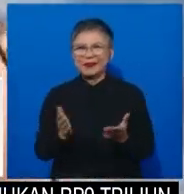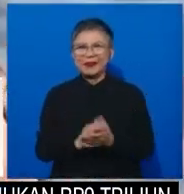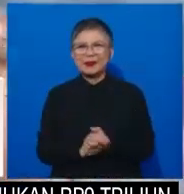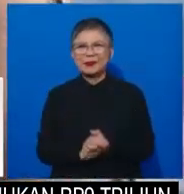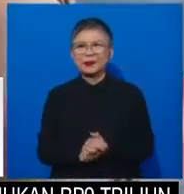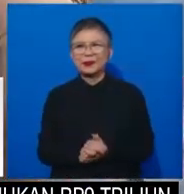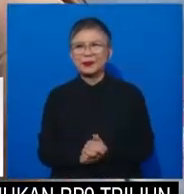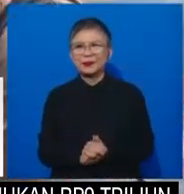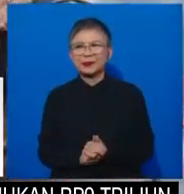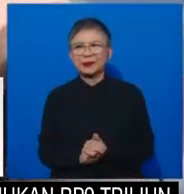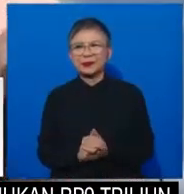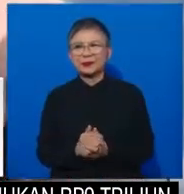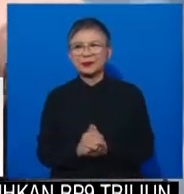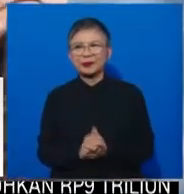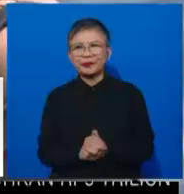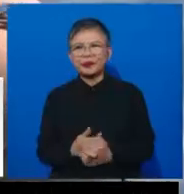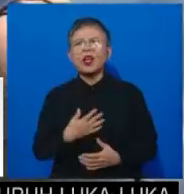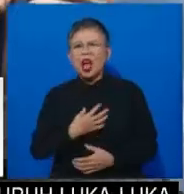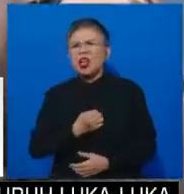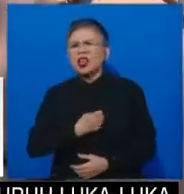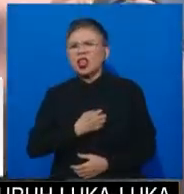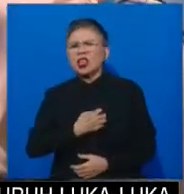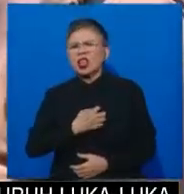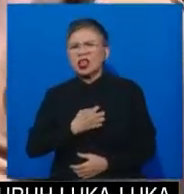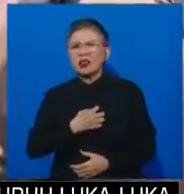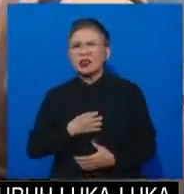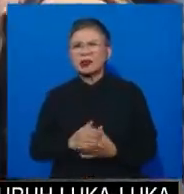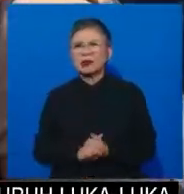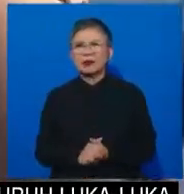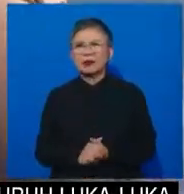Deg-degan. Ya buka dikit dong.